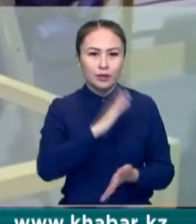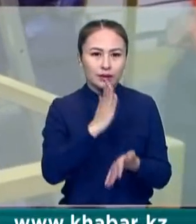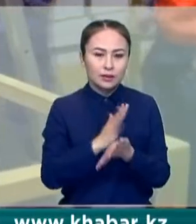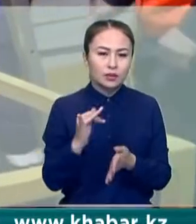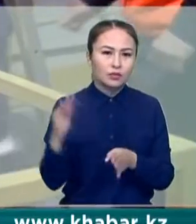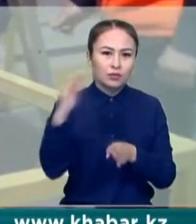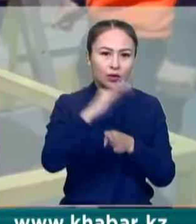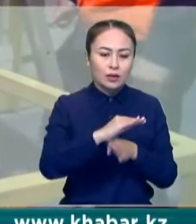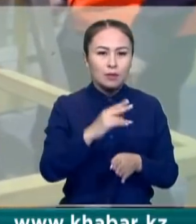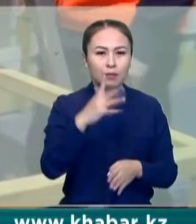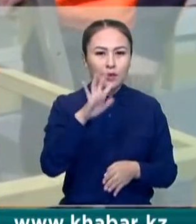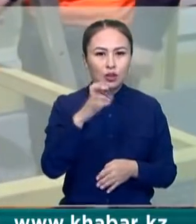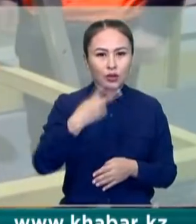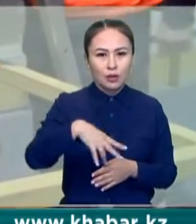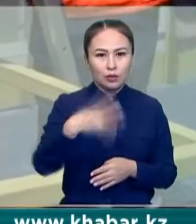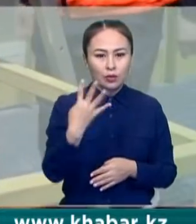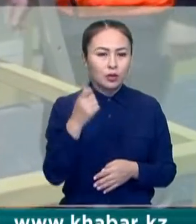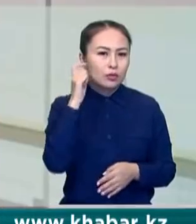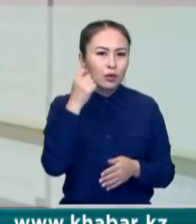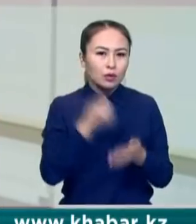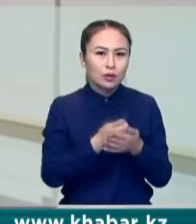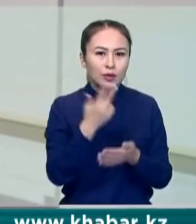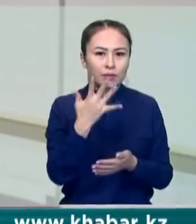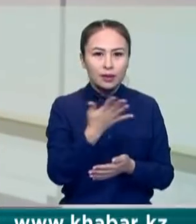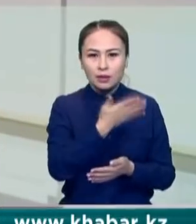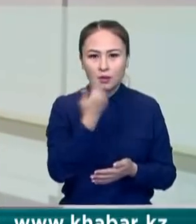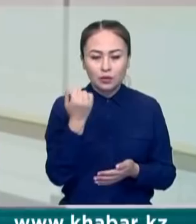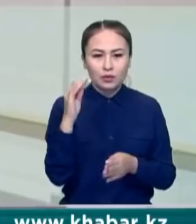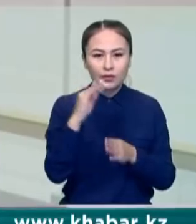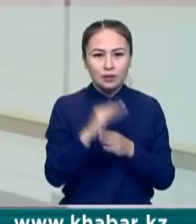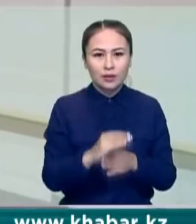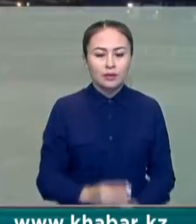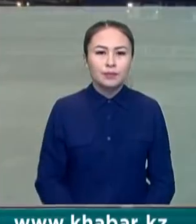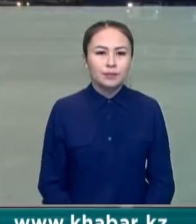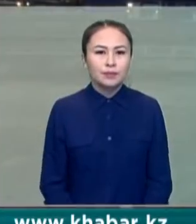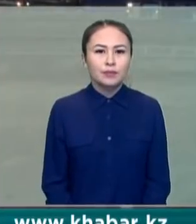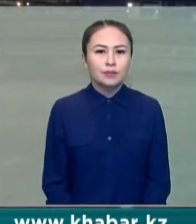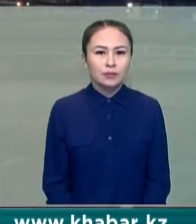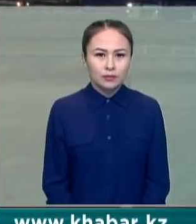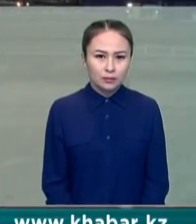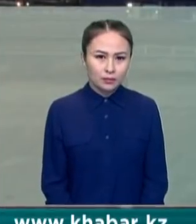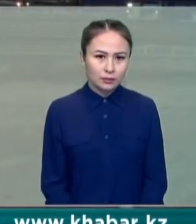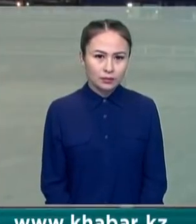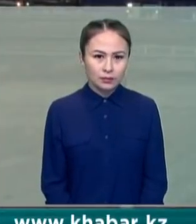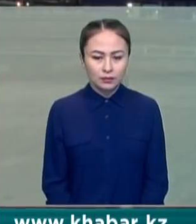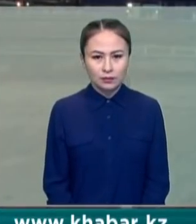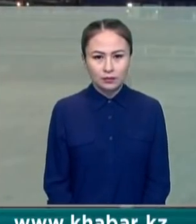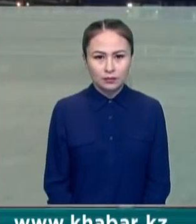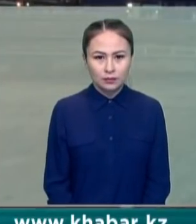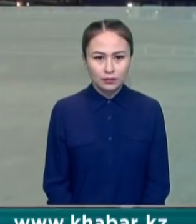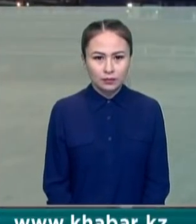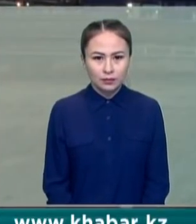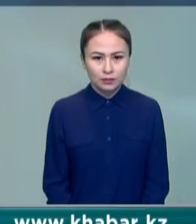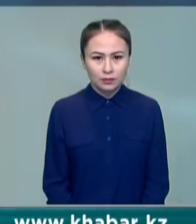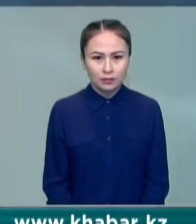Олардың 524-і жасы әлі 30-ға жетпеген жастар екен. Қарлығаш Қасиетова, Самат Оспанов, Алексей Мелецкий, Павлодар облысынан.